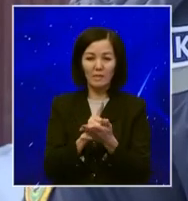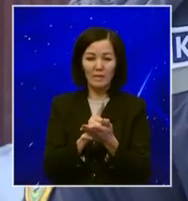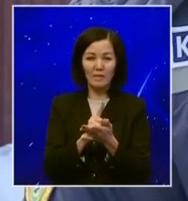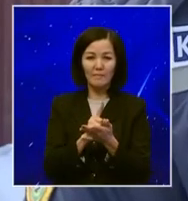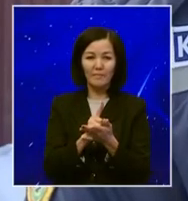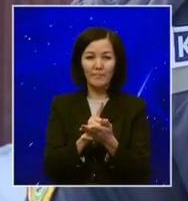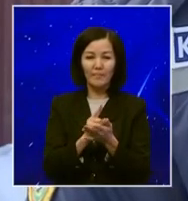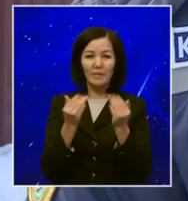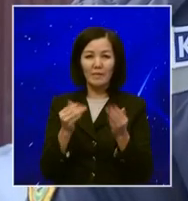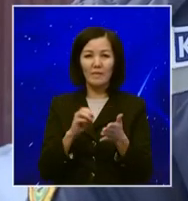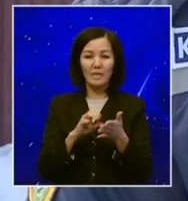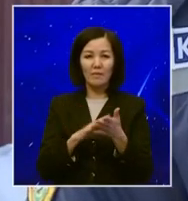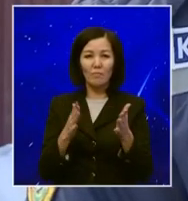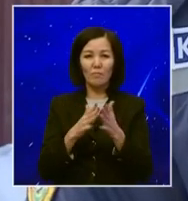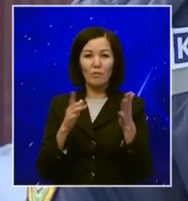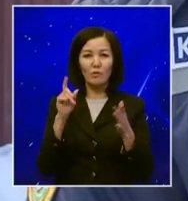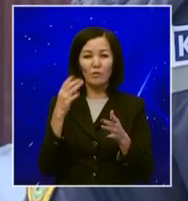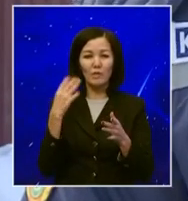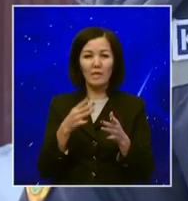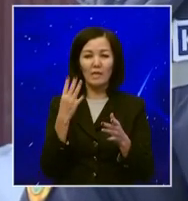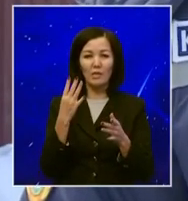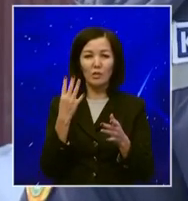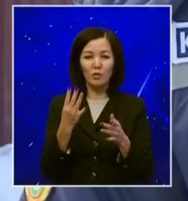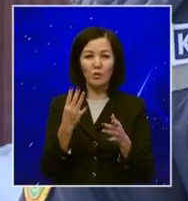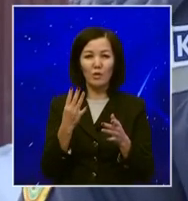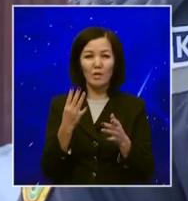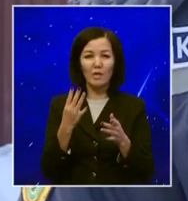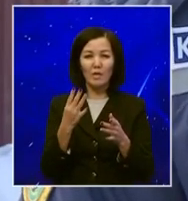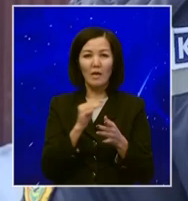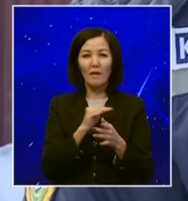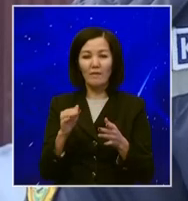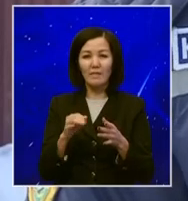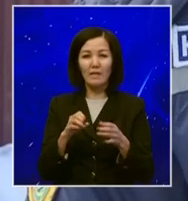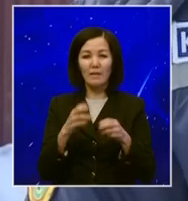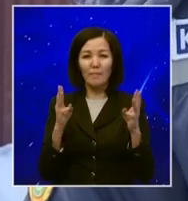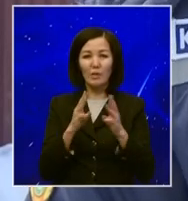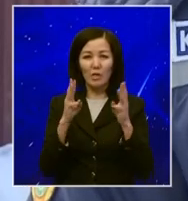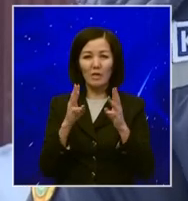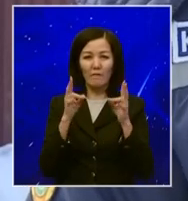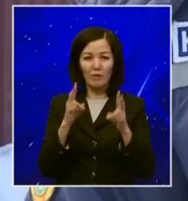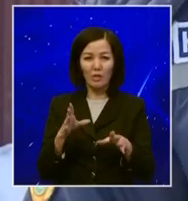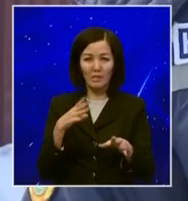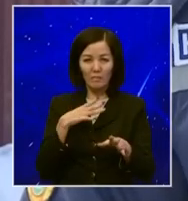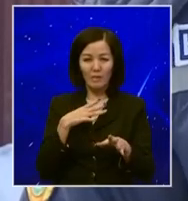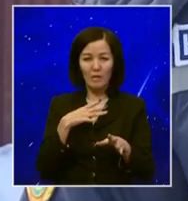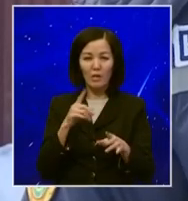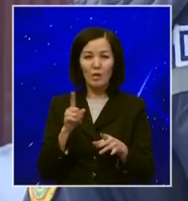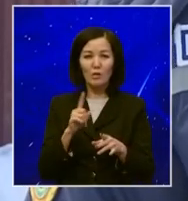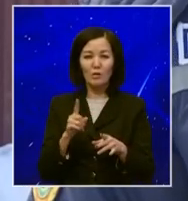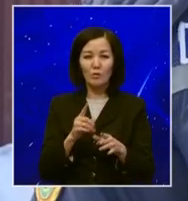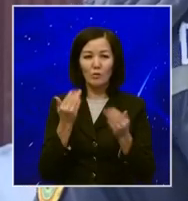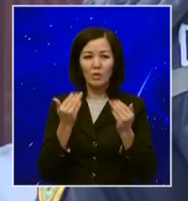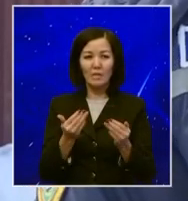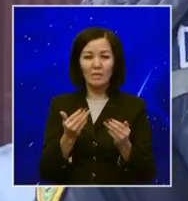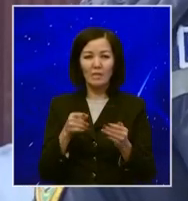района зарегистрировано более 144 официально пожаров, что